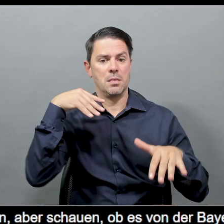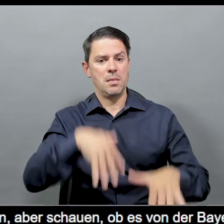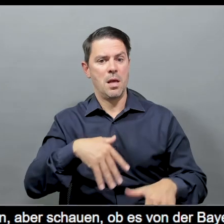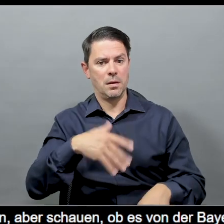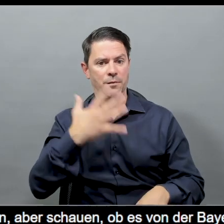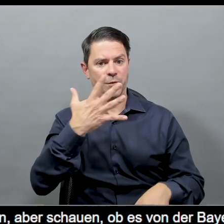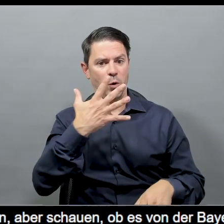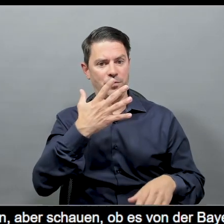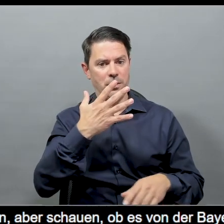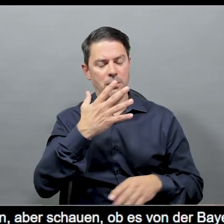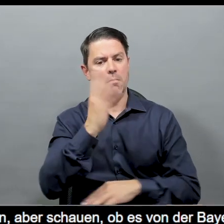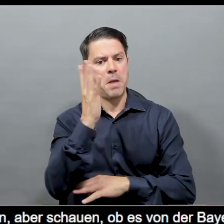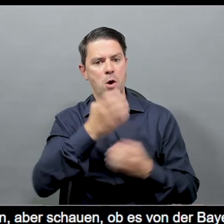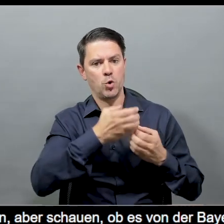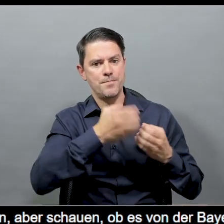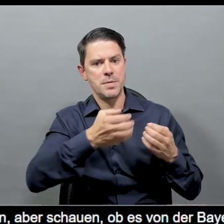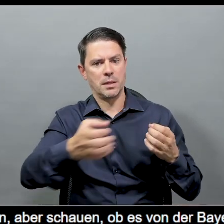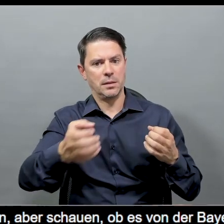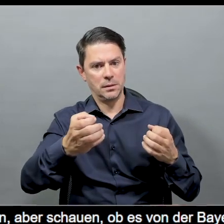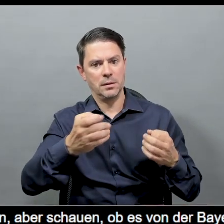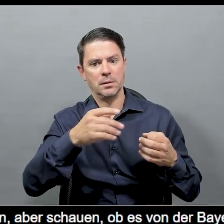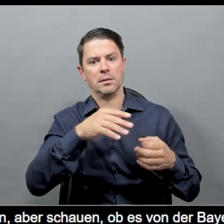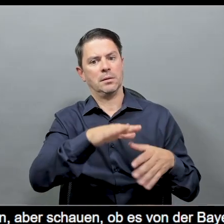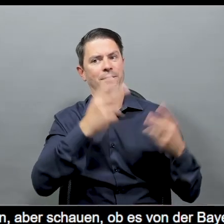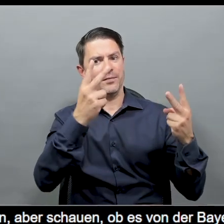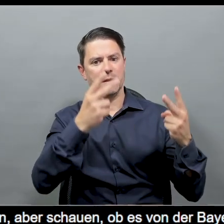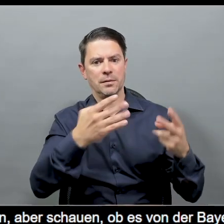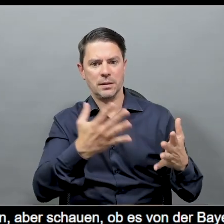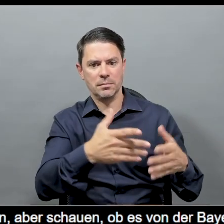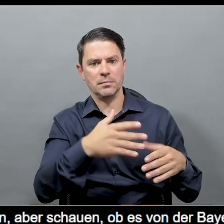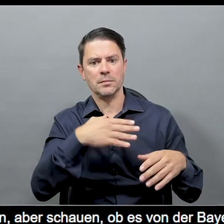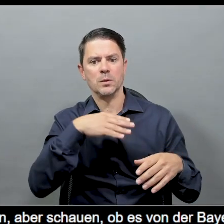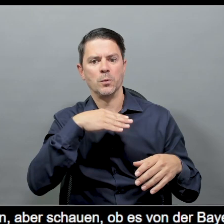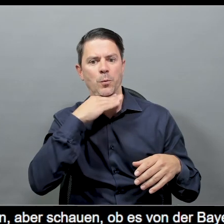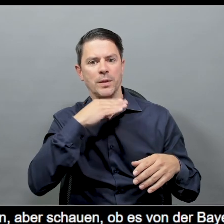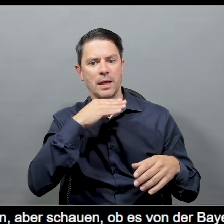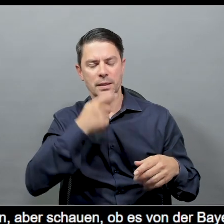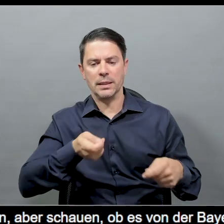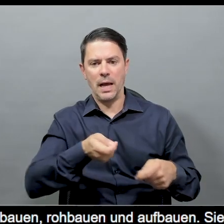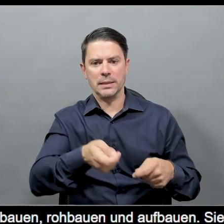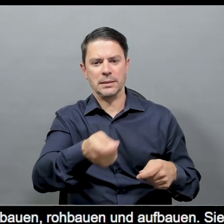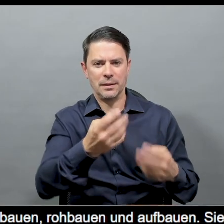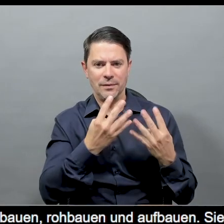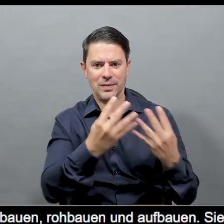da geht es da nicht. Und das ist die Hundegassewiese. Und das ist mein Alltagsproblem. Wir haben Gott sei Dank über ganz Bayern verteilt